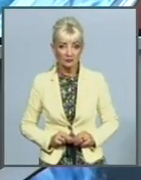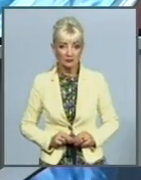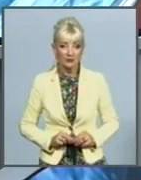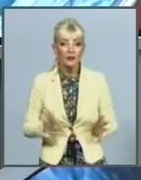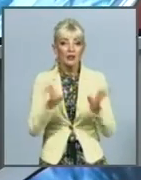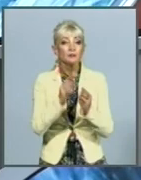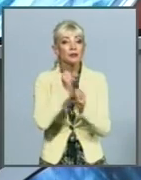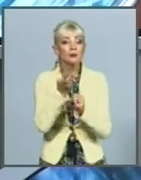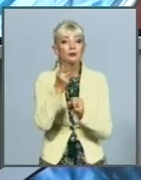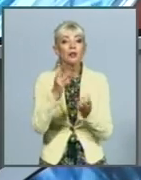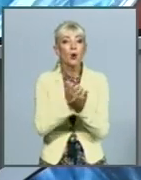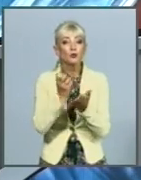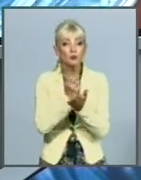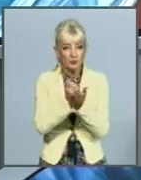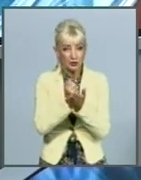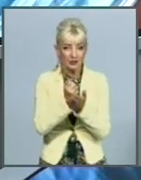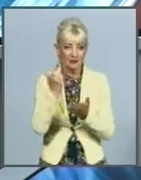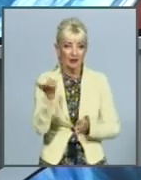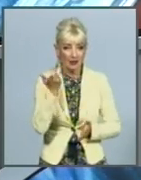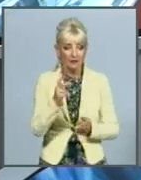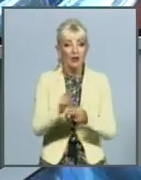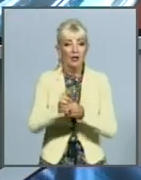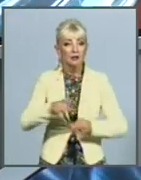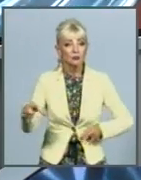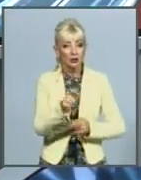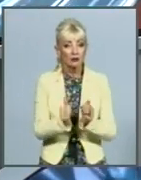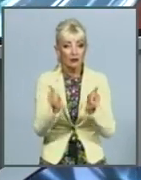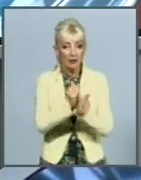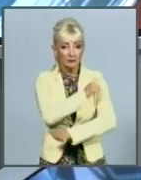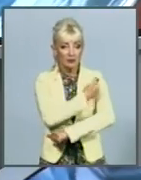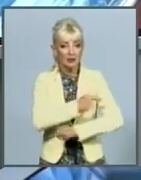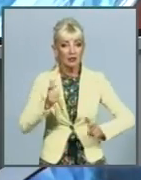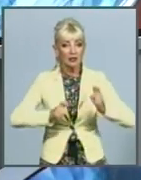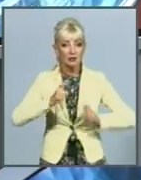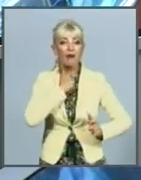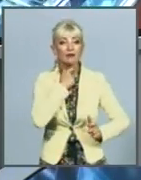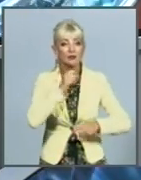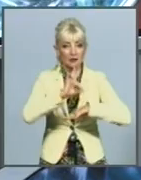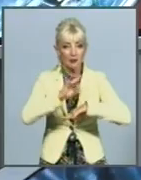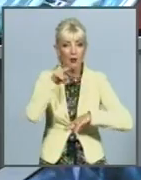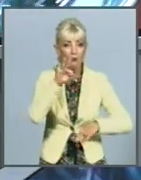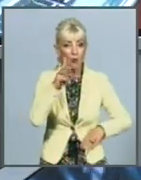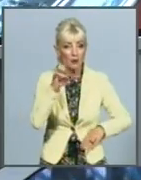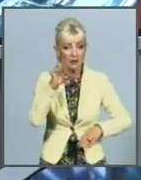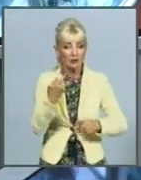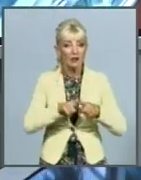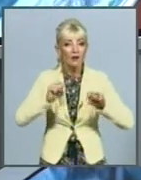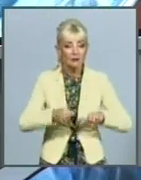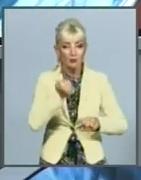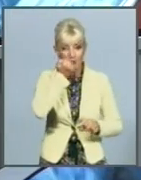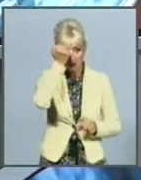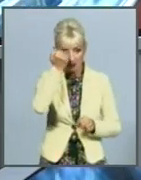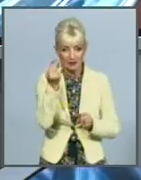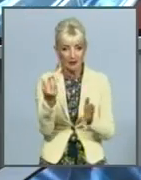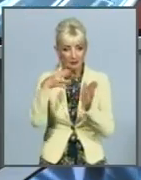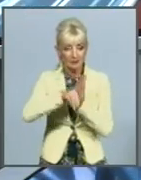Спільна робота для успішності Харкова. Ремонт дороги біля клініки Інституту ендокринних патологій у Помірках став можливим завдяки залученню